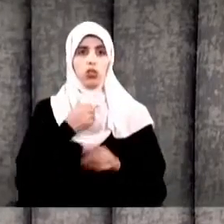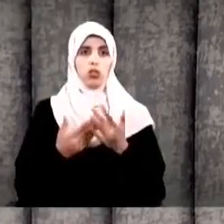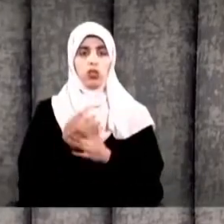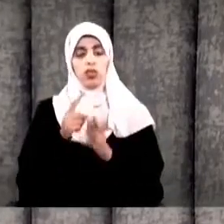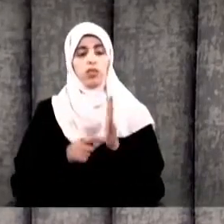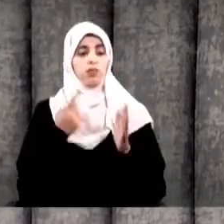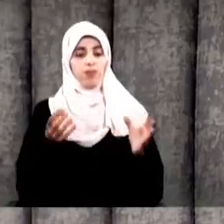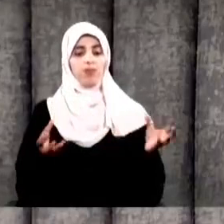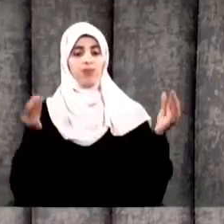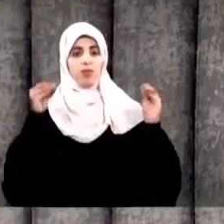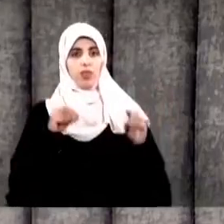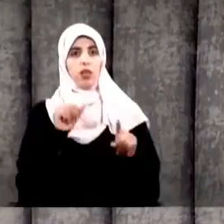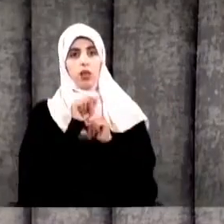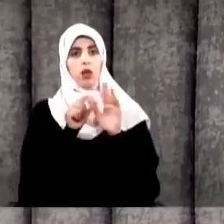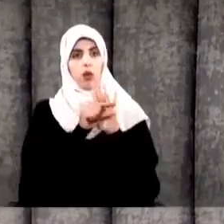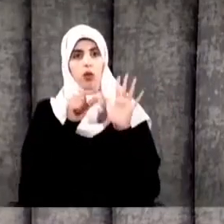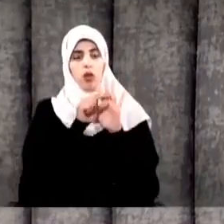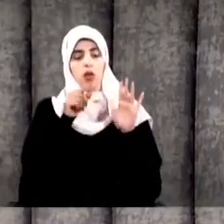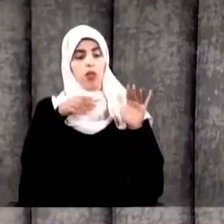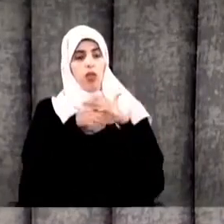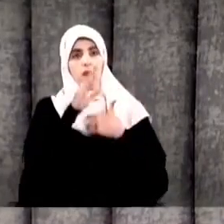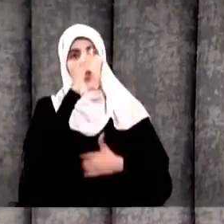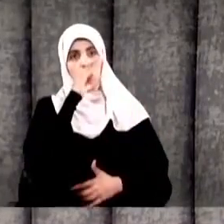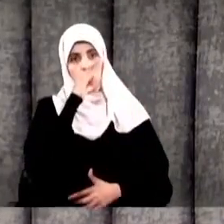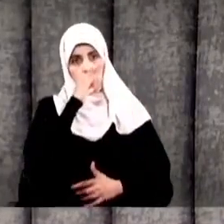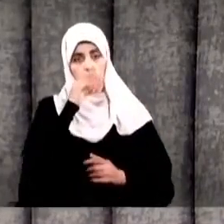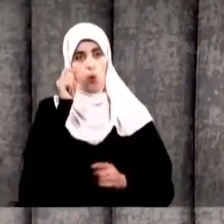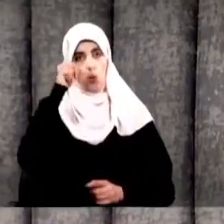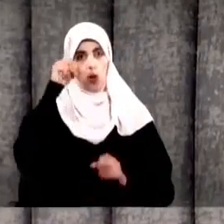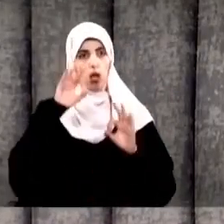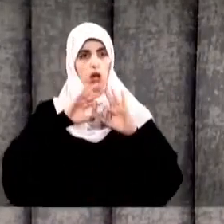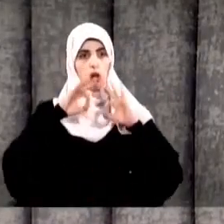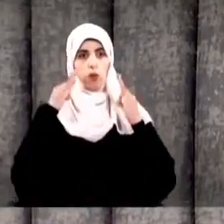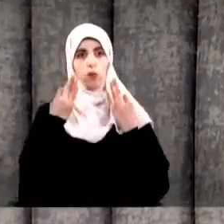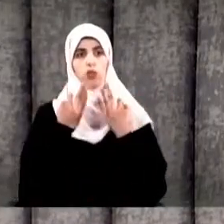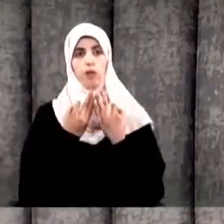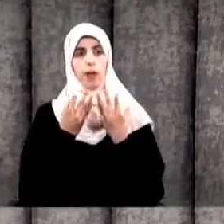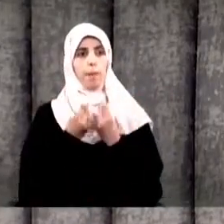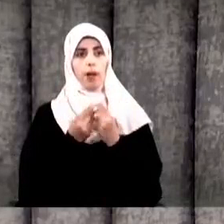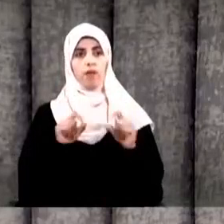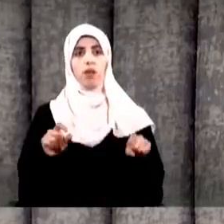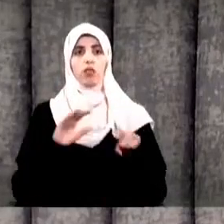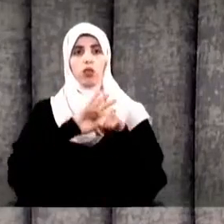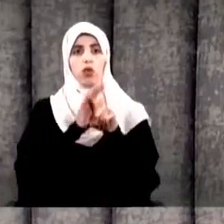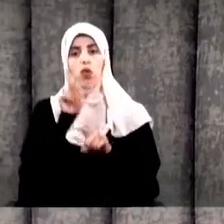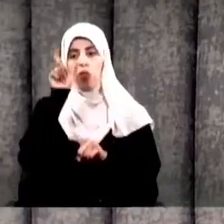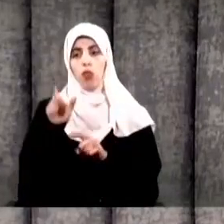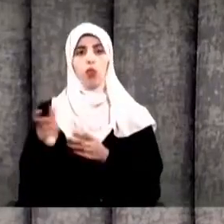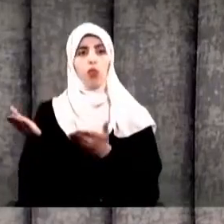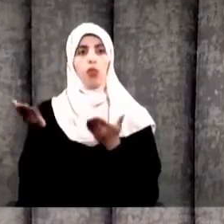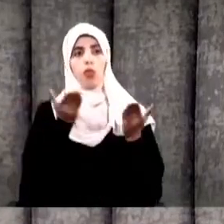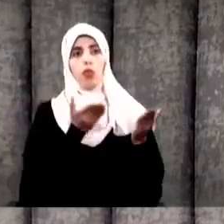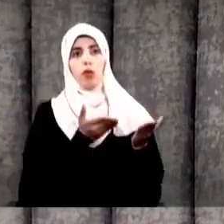أوفى عن الوضع الراهن بالنسبة للسلطنة وعن الوعي المجتمعي تجاه أيضا كوفيد-19 برفقة